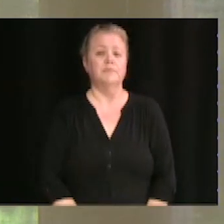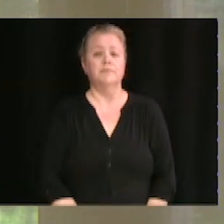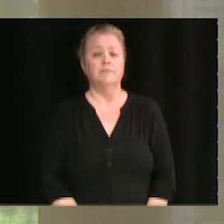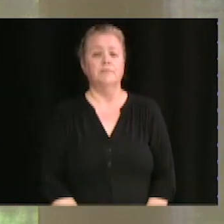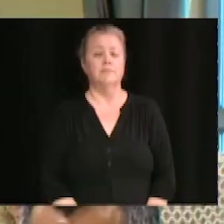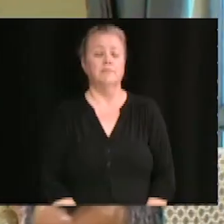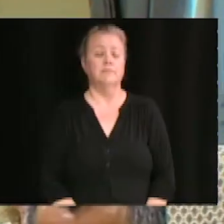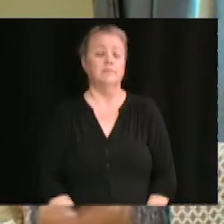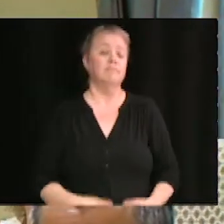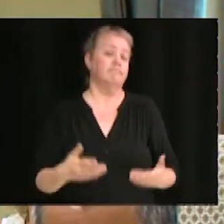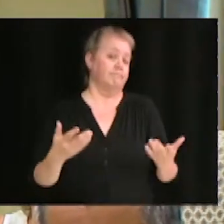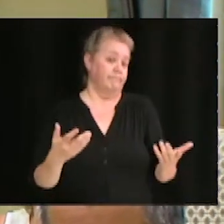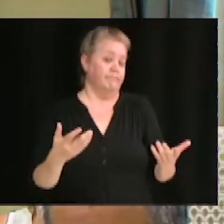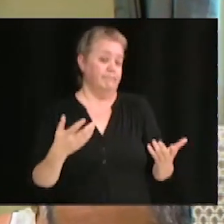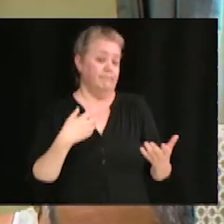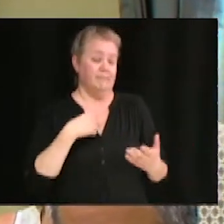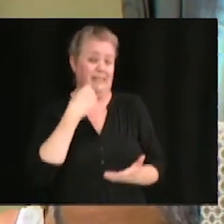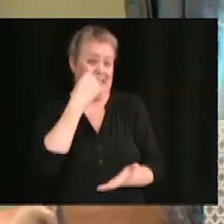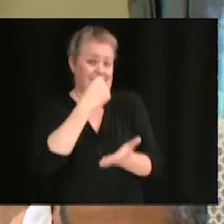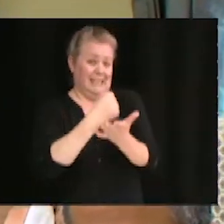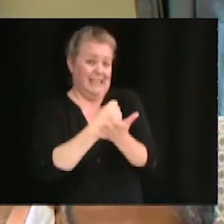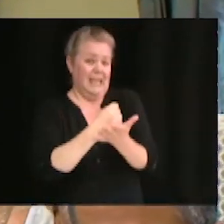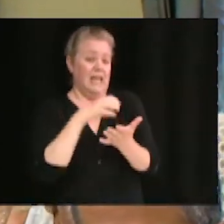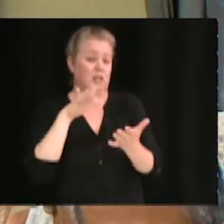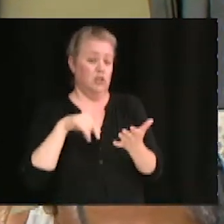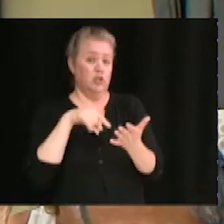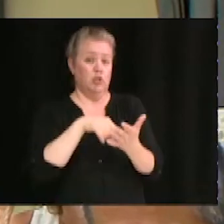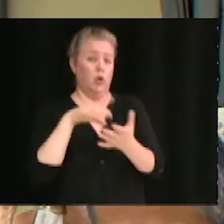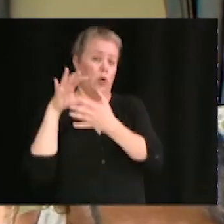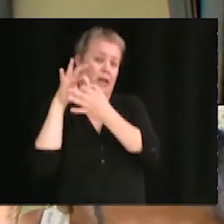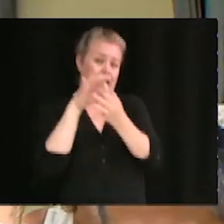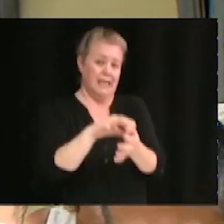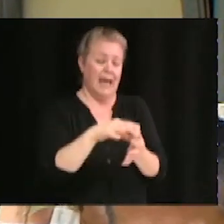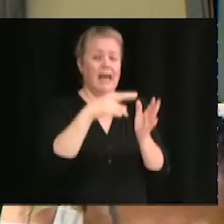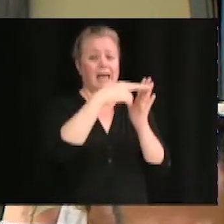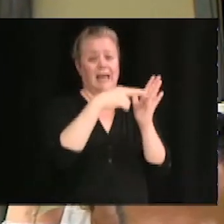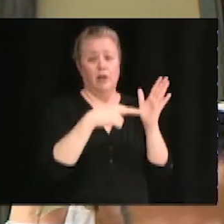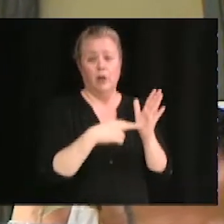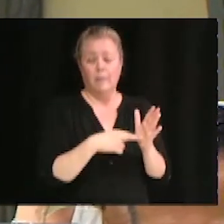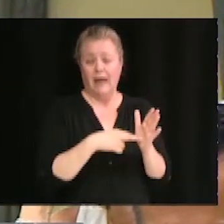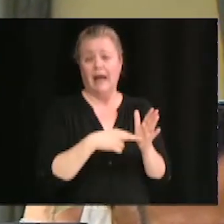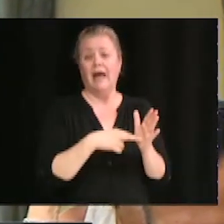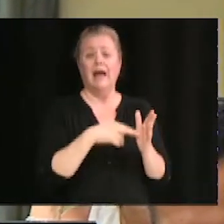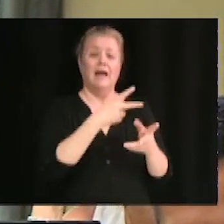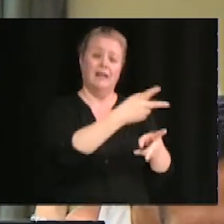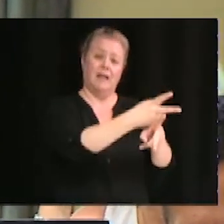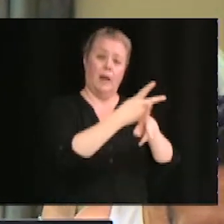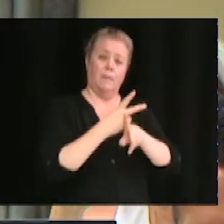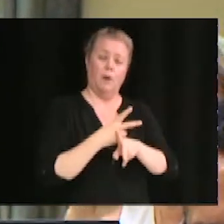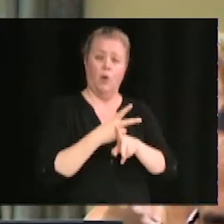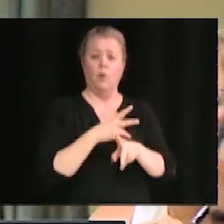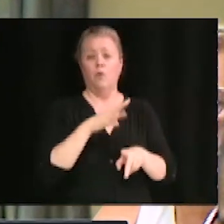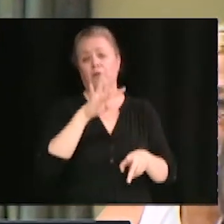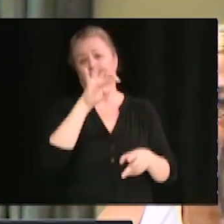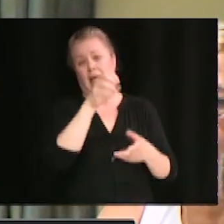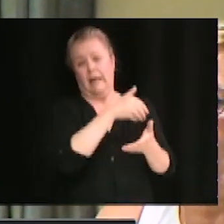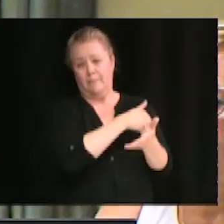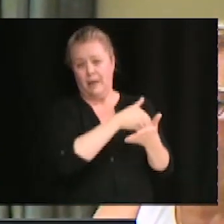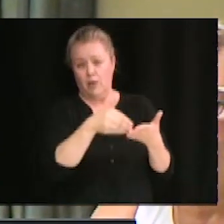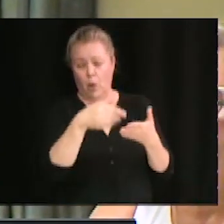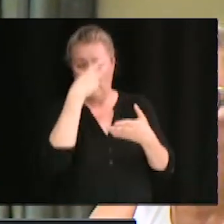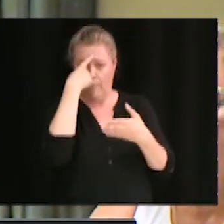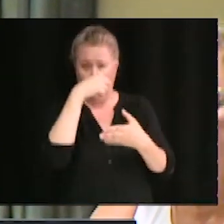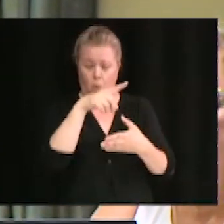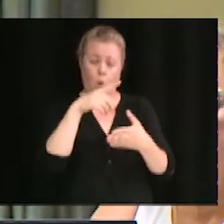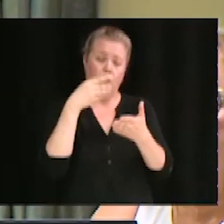Une journée d'enregistrement qui fait suite à l'adoption du règlement d'emprunt qui décrète une dépense de 40 millions en vue de financer la préparation des plans et de